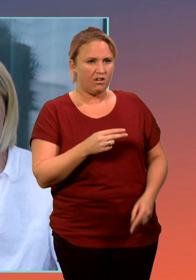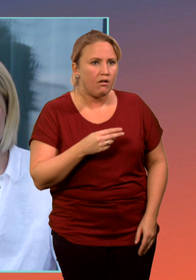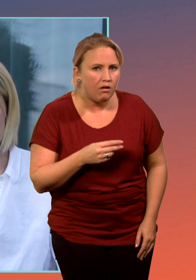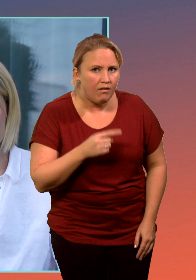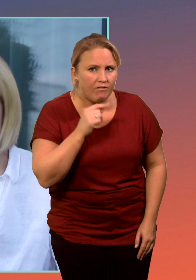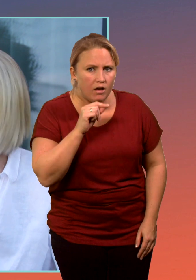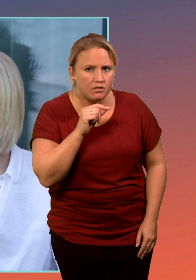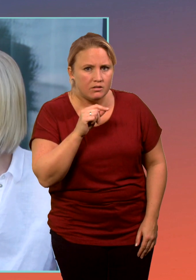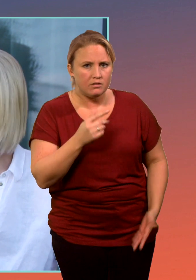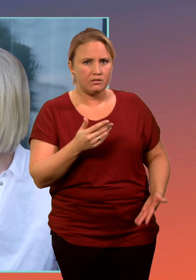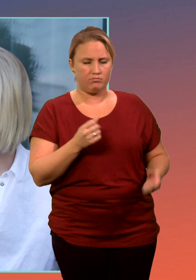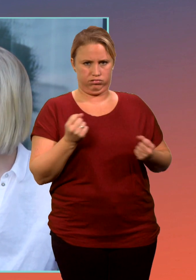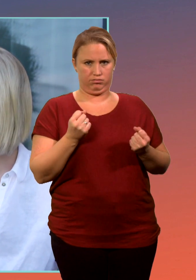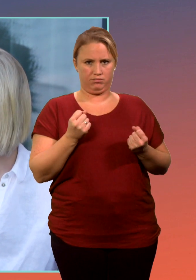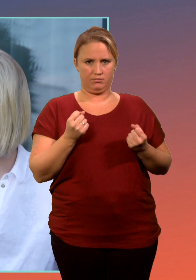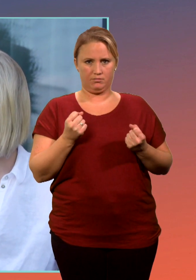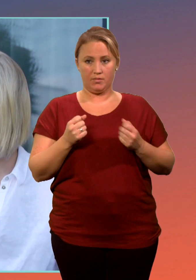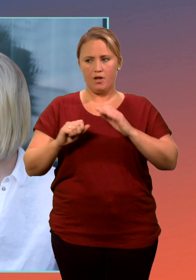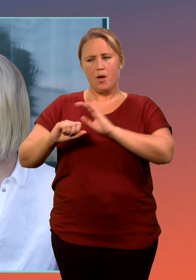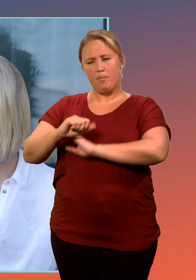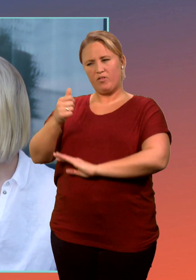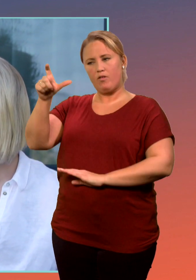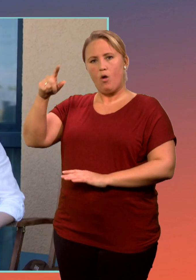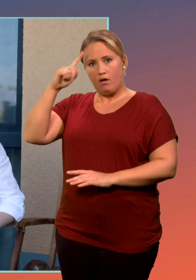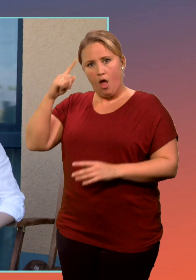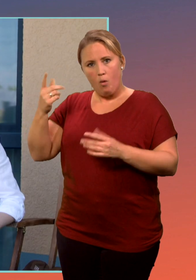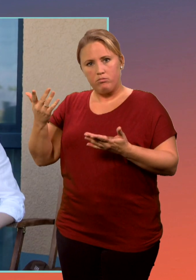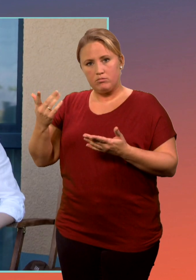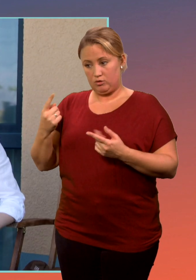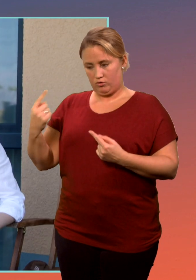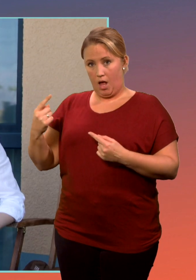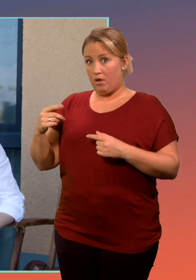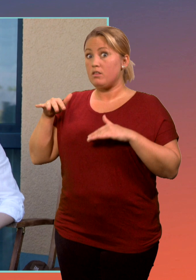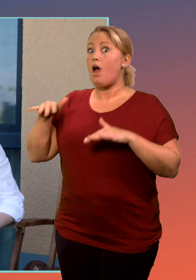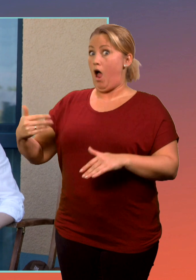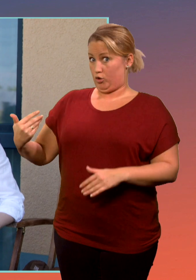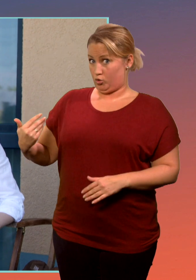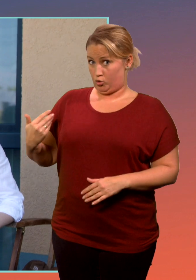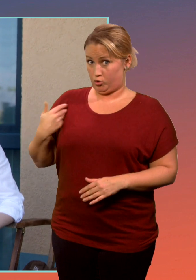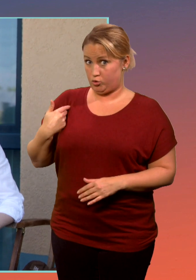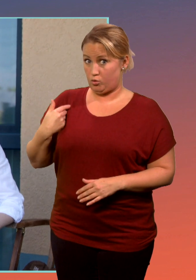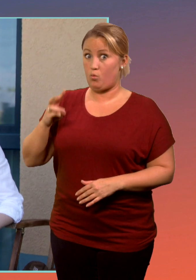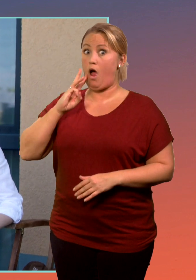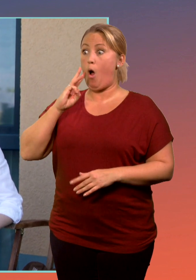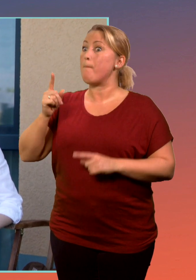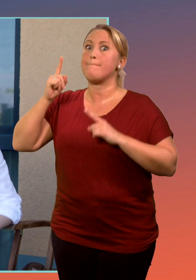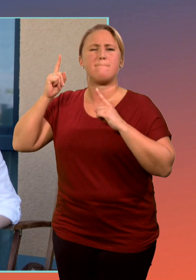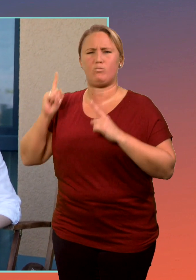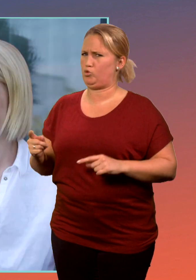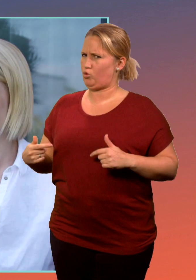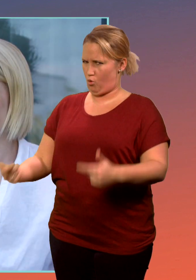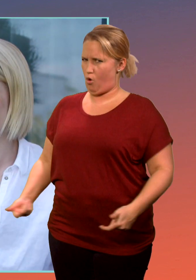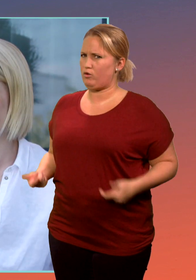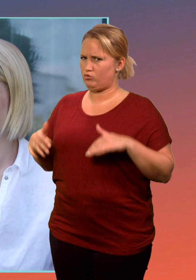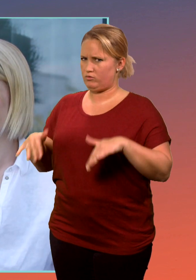ist ja voll krass. Also die meisten Leute gehen eigentlich davon aus, dass wenn du schon einen Freund hast, dass er mindestens im Rollstuhl sitzen